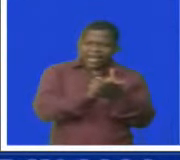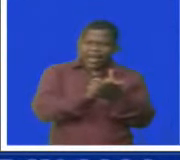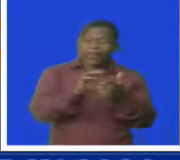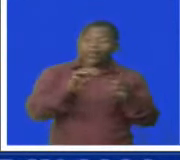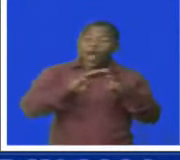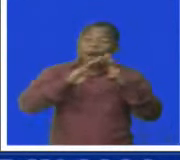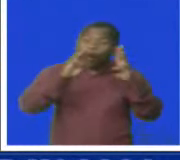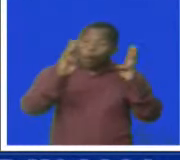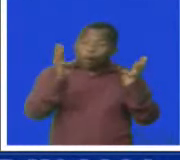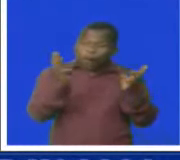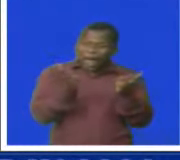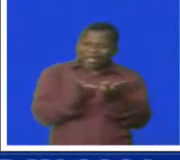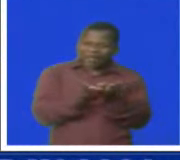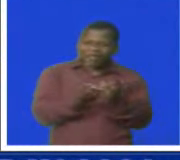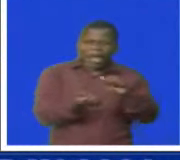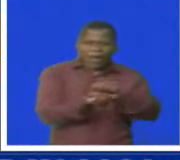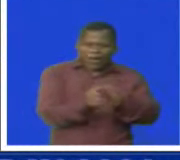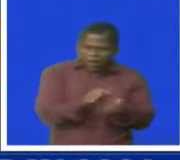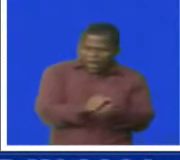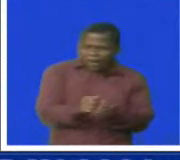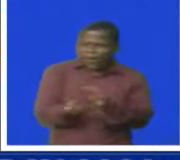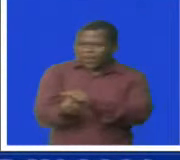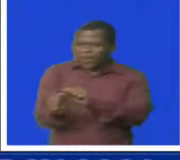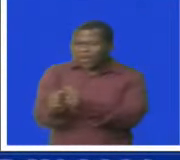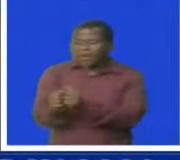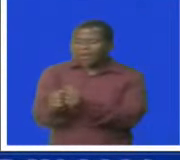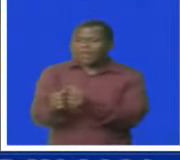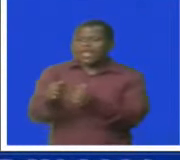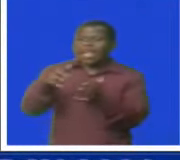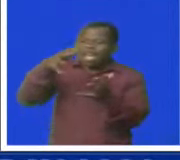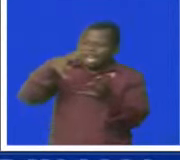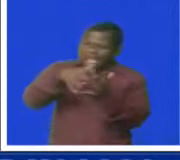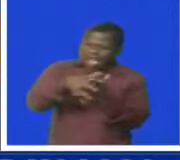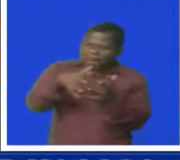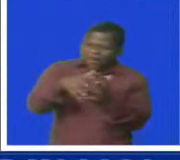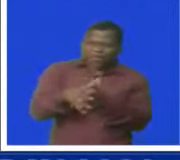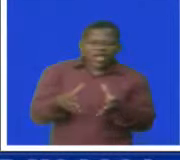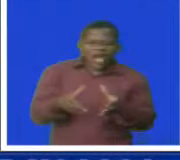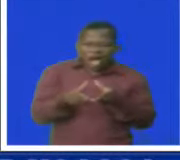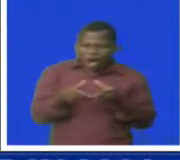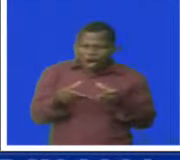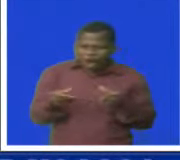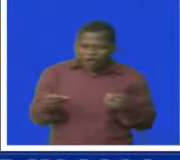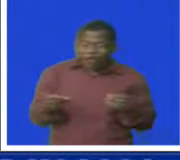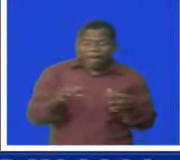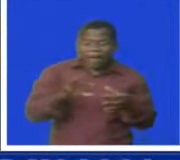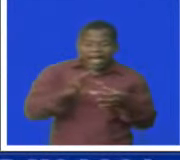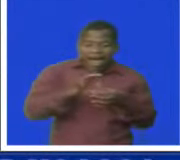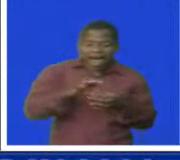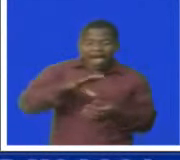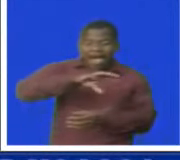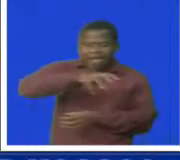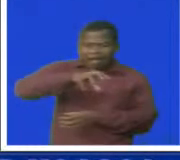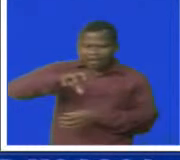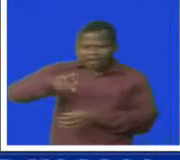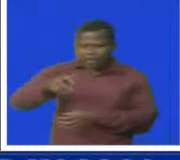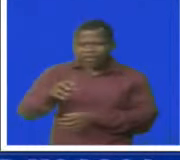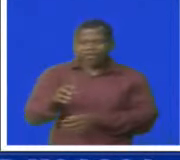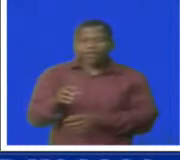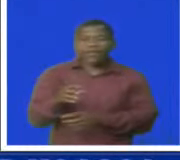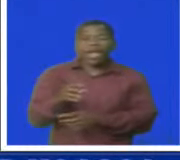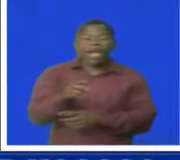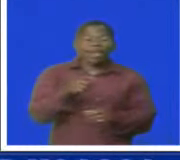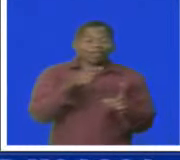emakhaya. Liphini landvunankulu belikhuluma emahhovisini alo nalisukumisa lilanga labobaba emhlaba wonke